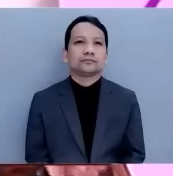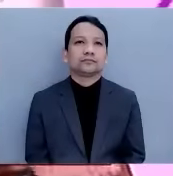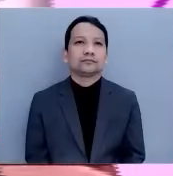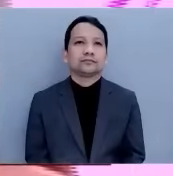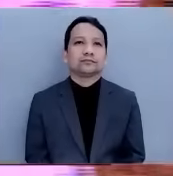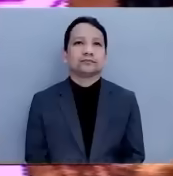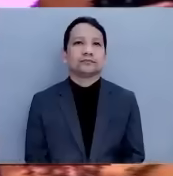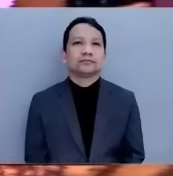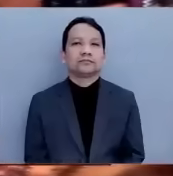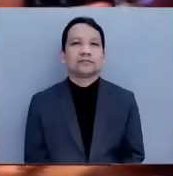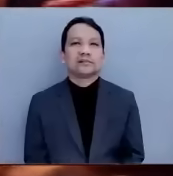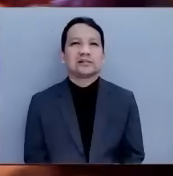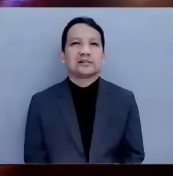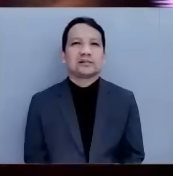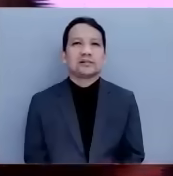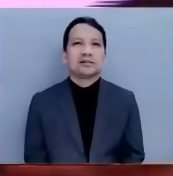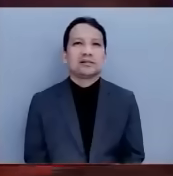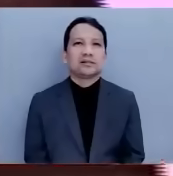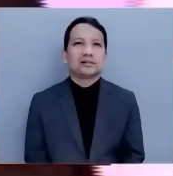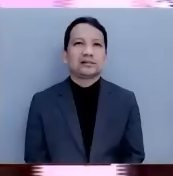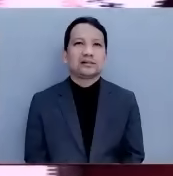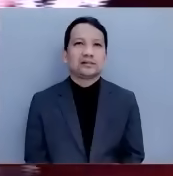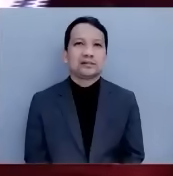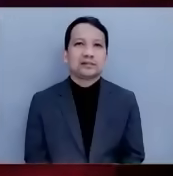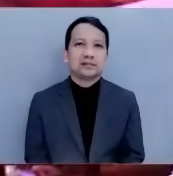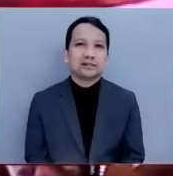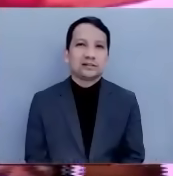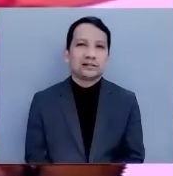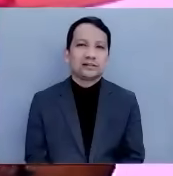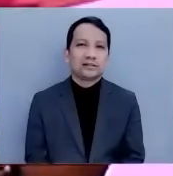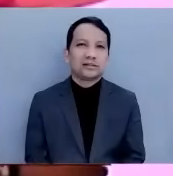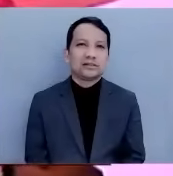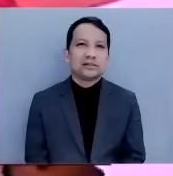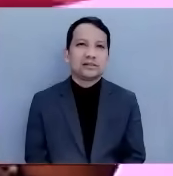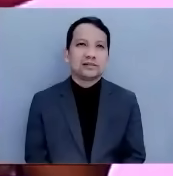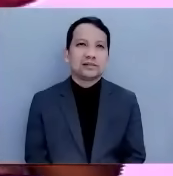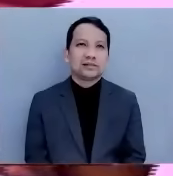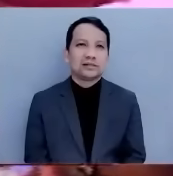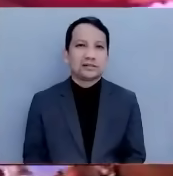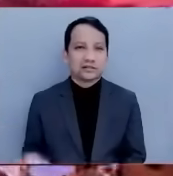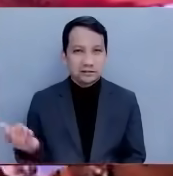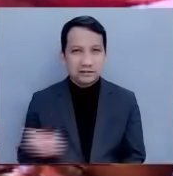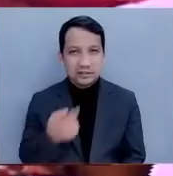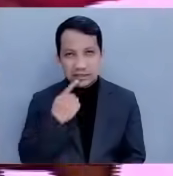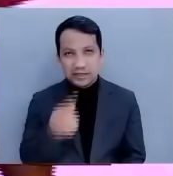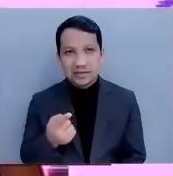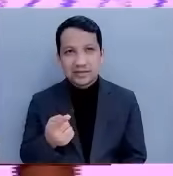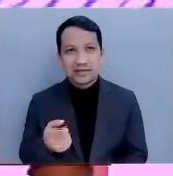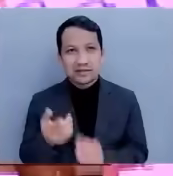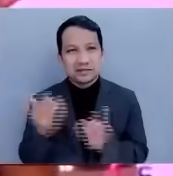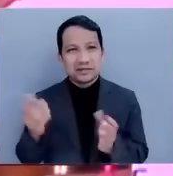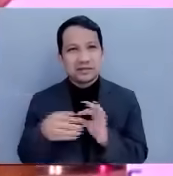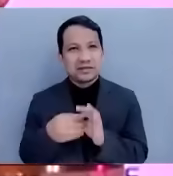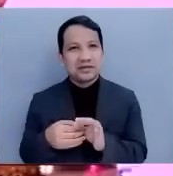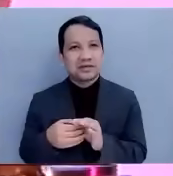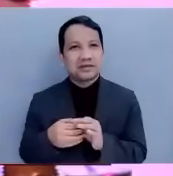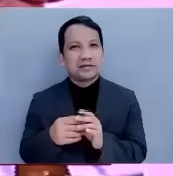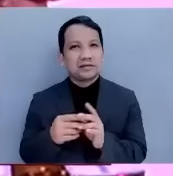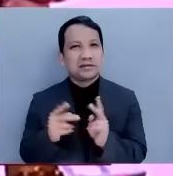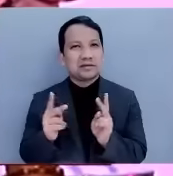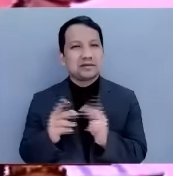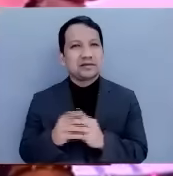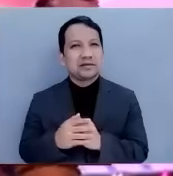ko yung makahawakan yung kamay niya, oh. First time. First time. Ladies and gentlemen, on stage, I give to you